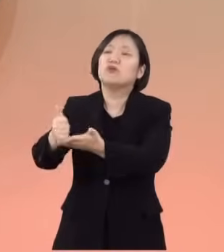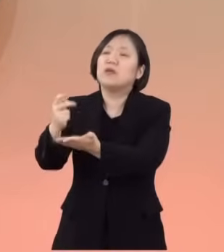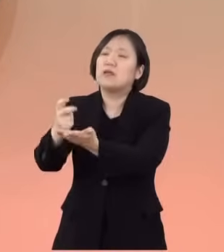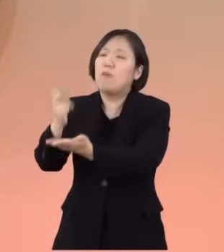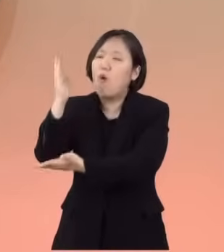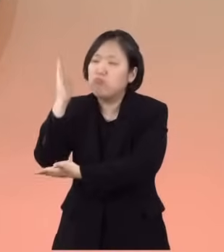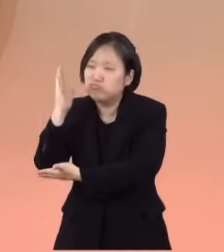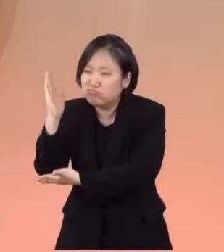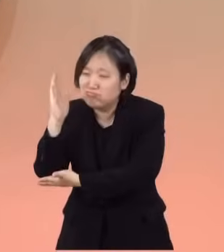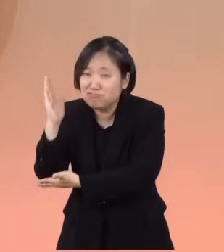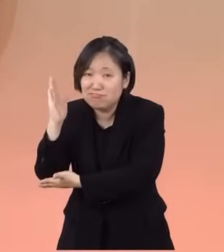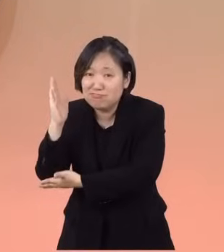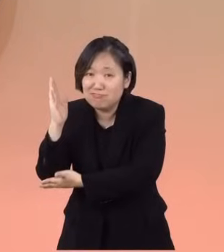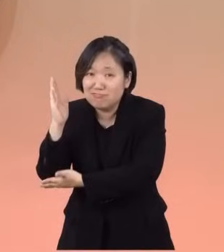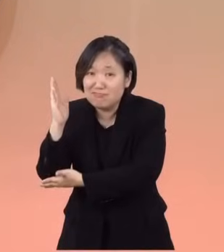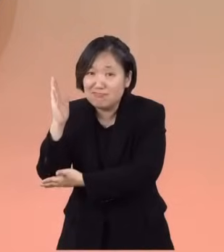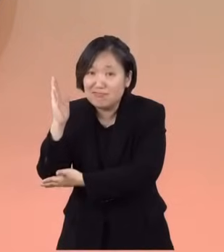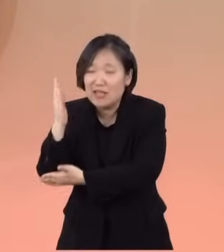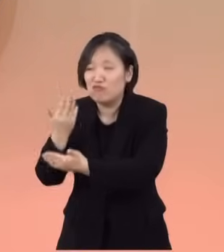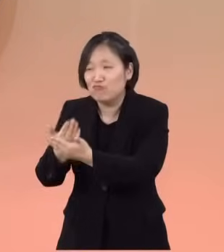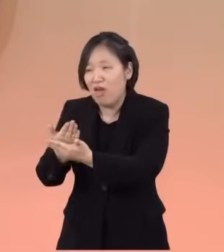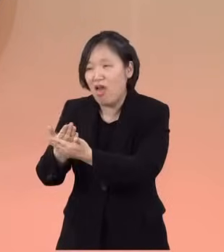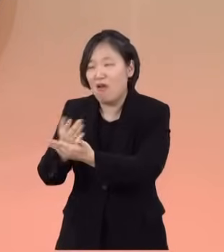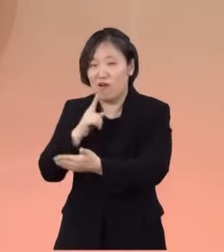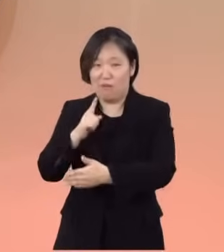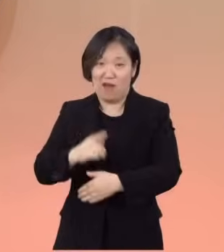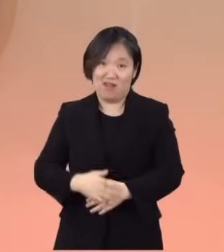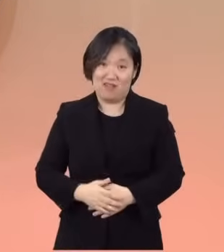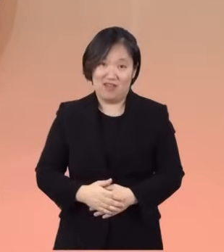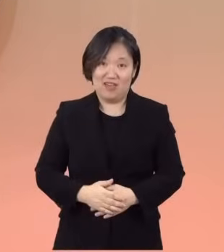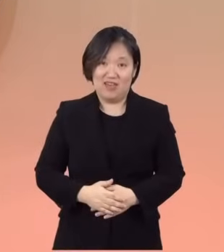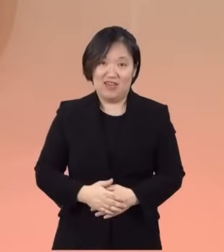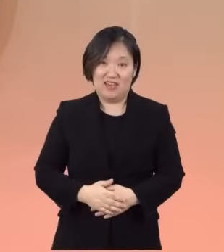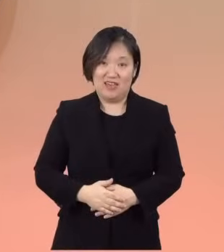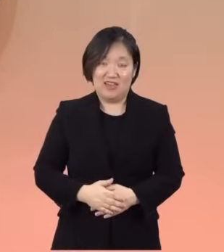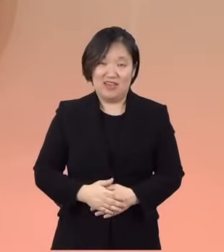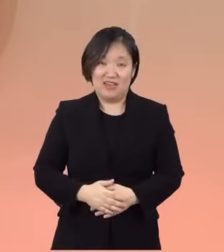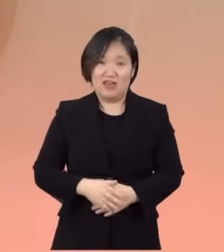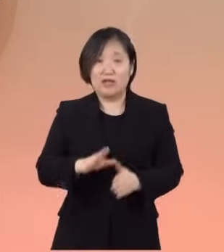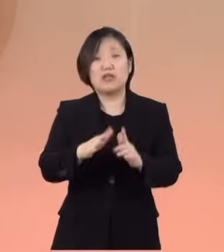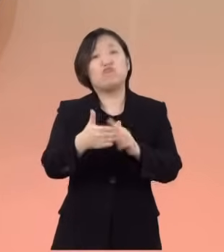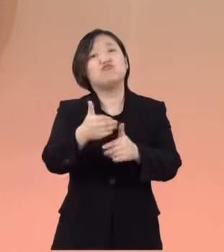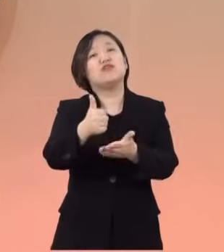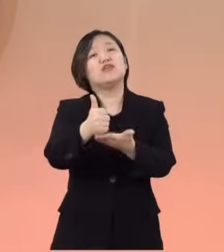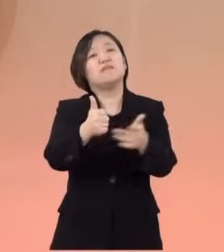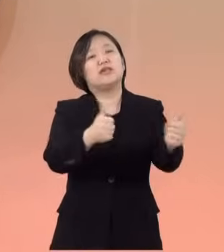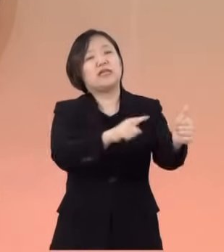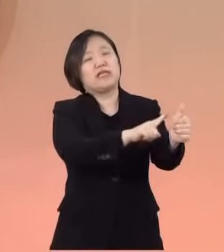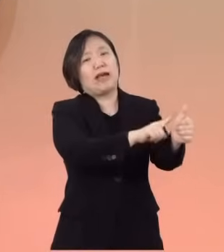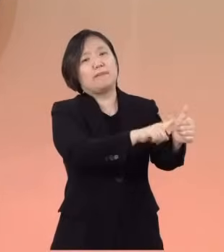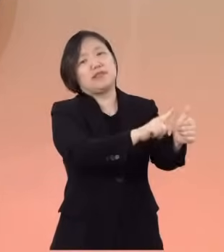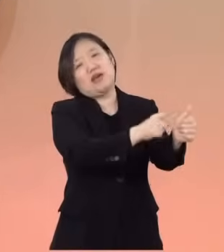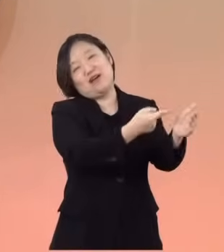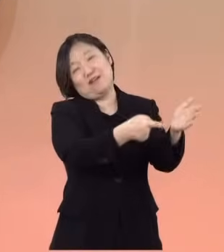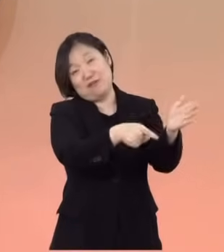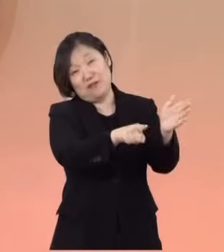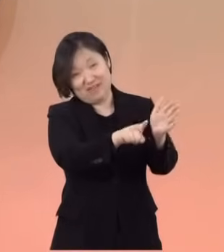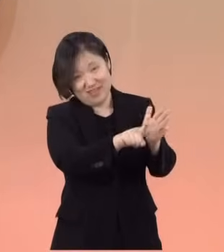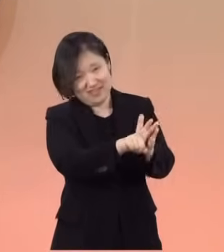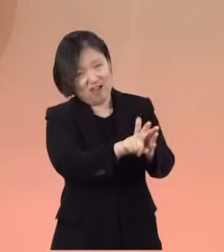부처님께 문을 듣고자 청합니다 그때 부처님께서 함양을